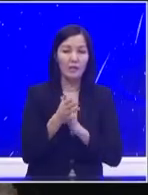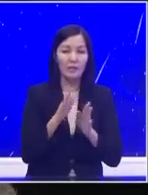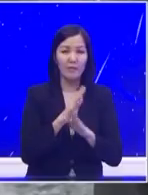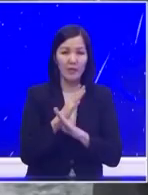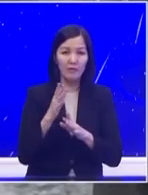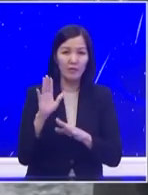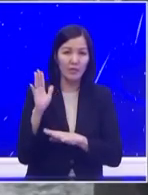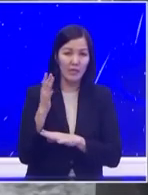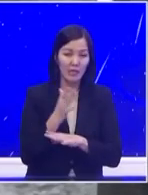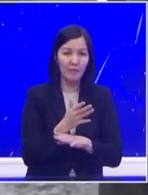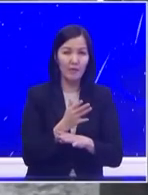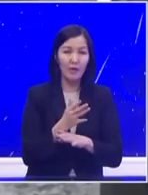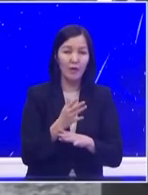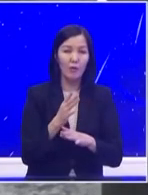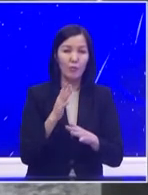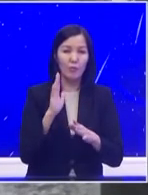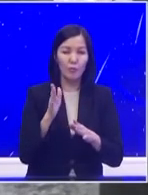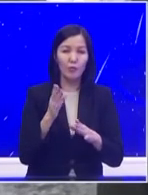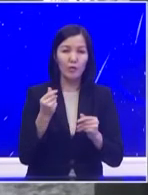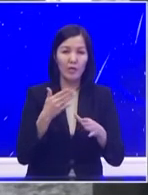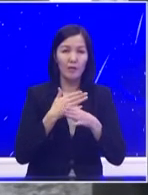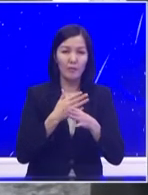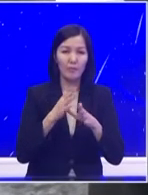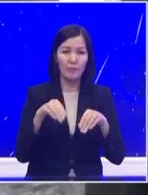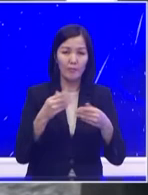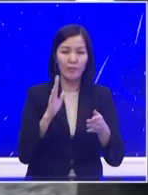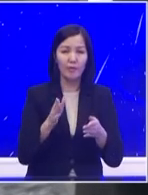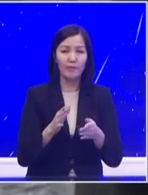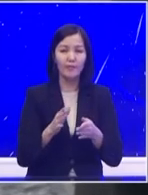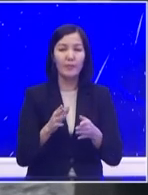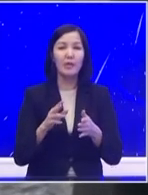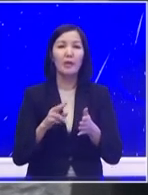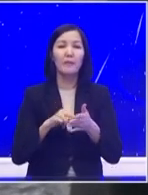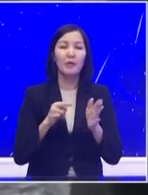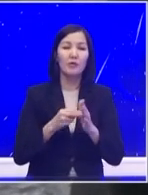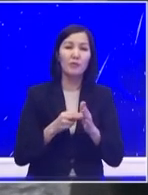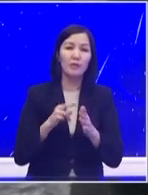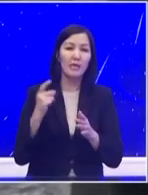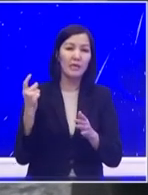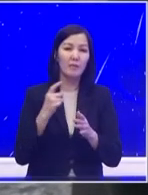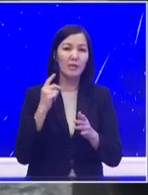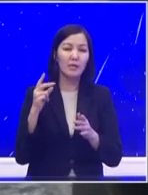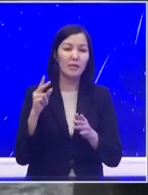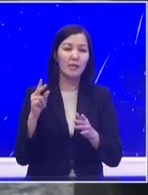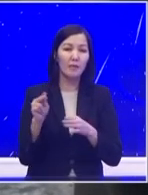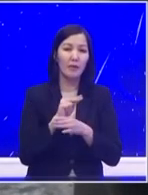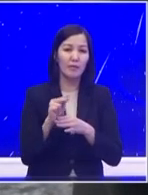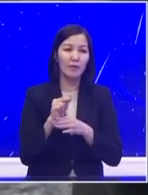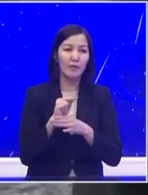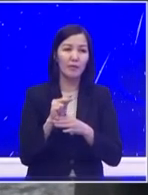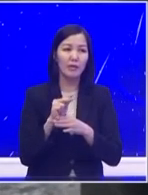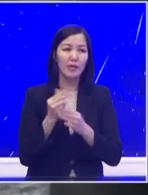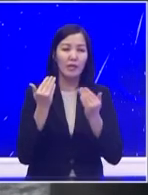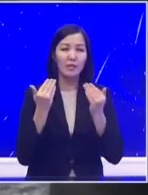деревья. Начиная с этого года за счет средств республиканского бюджета предусматривается проведение химических обработок против бактериального ожога плодовых